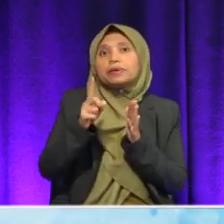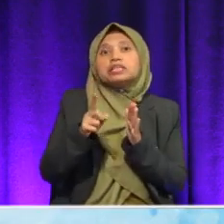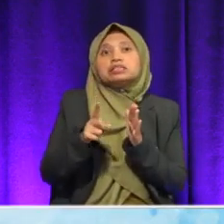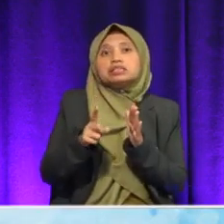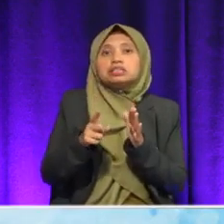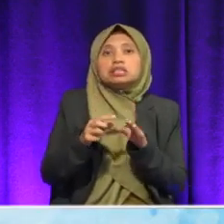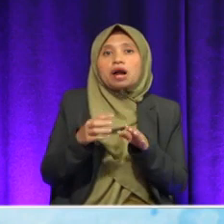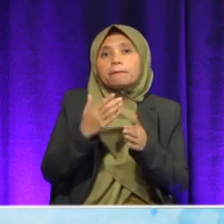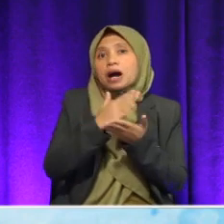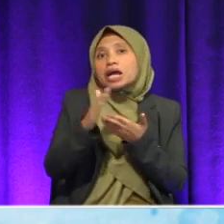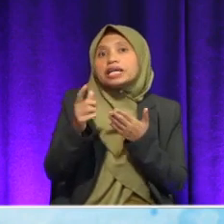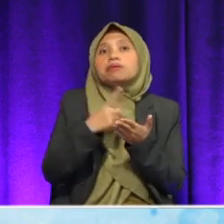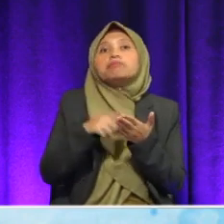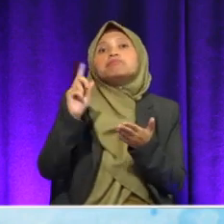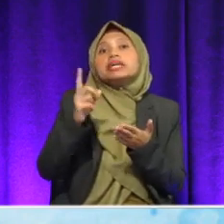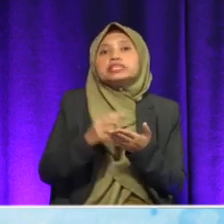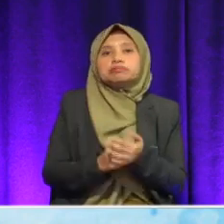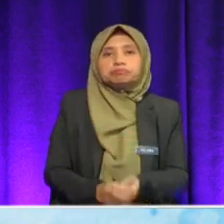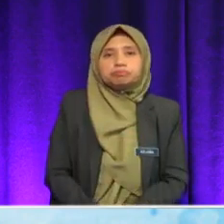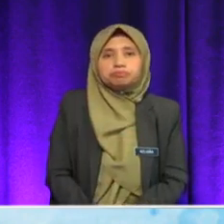Apa bagian tersebut